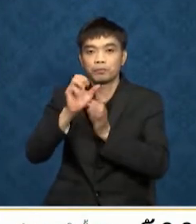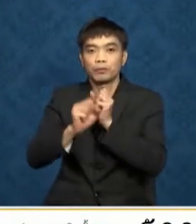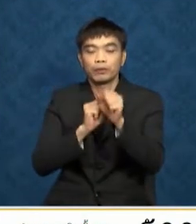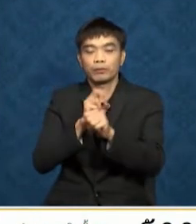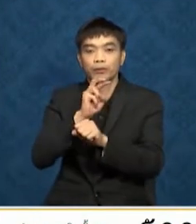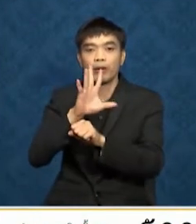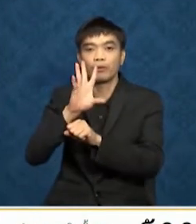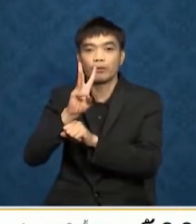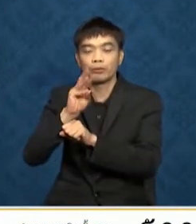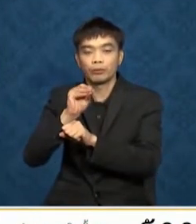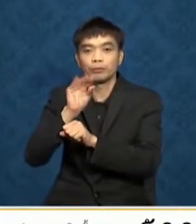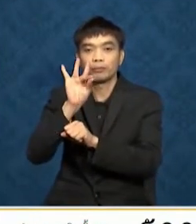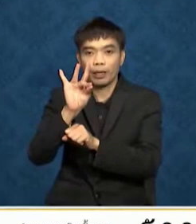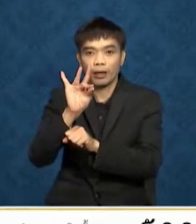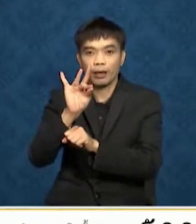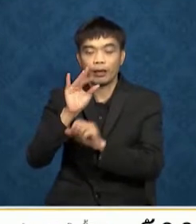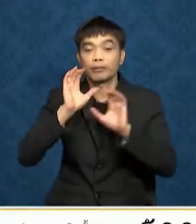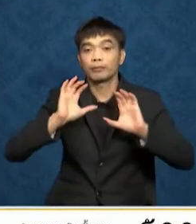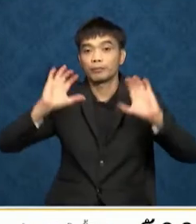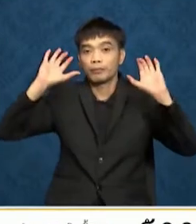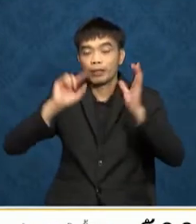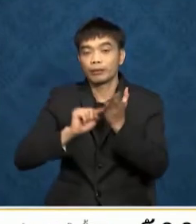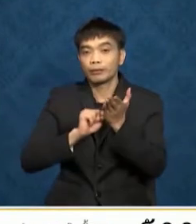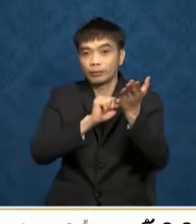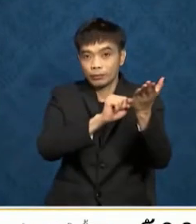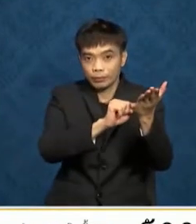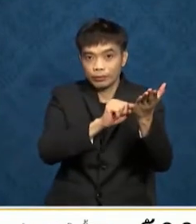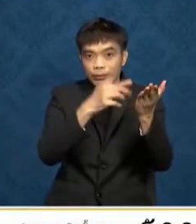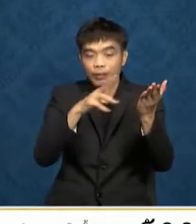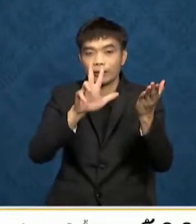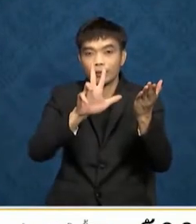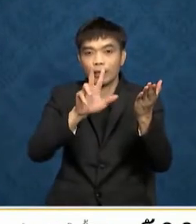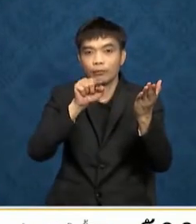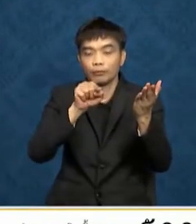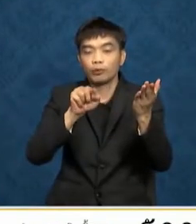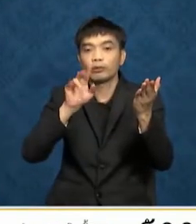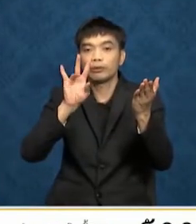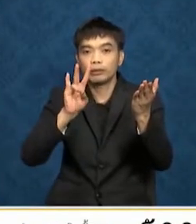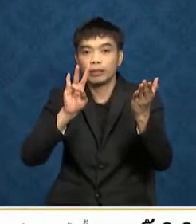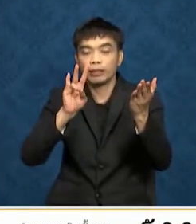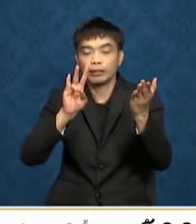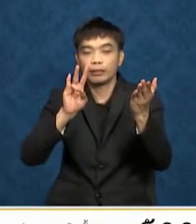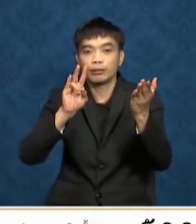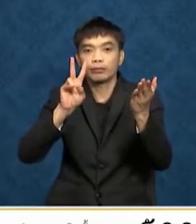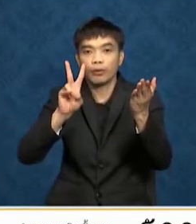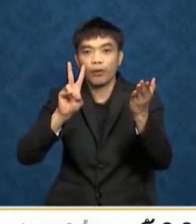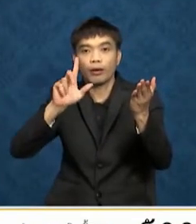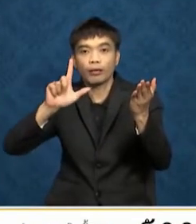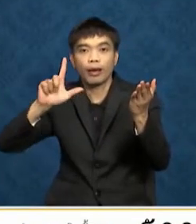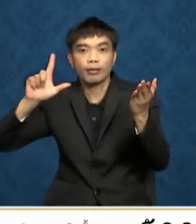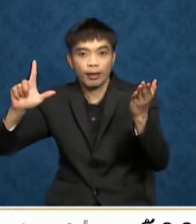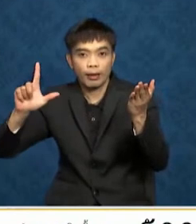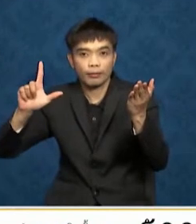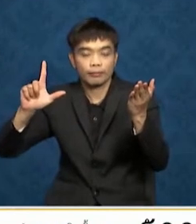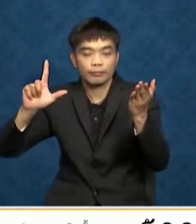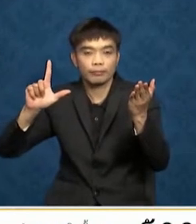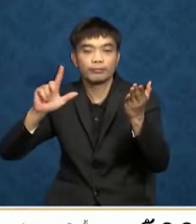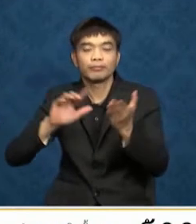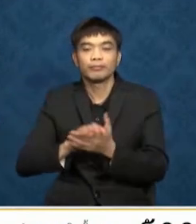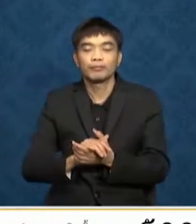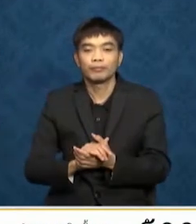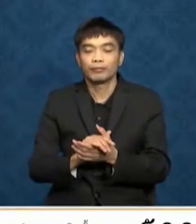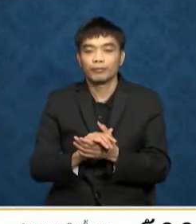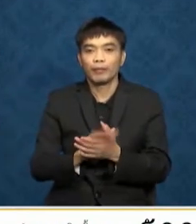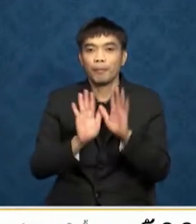นี้ในยอดวงเงิน 3.7 52ล้านล้านบาทคิด